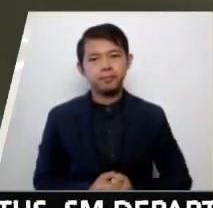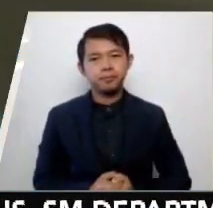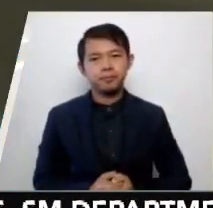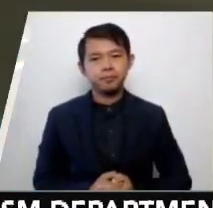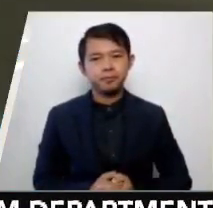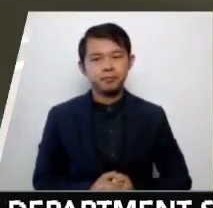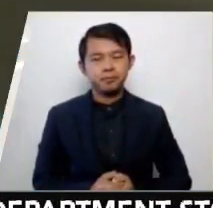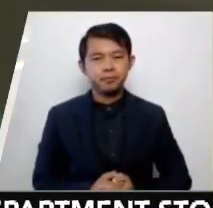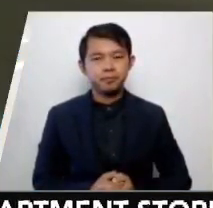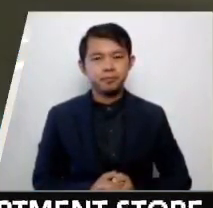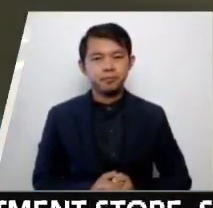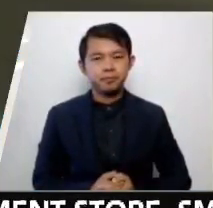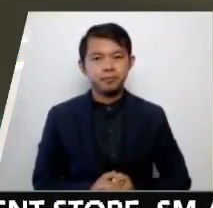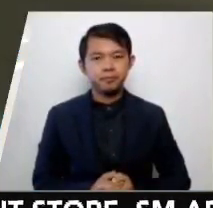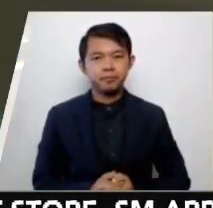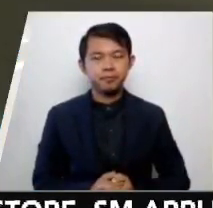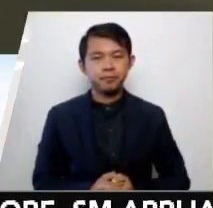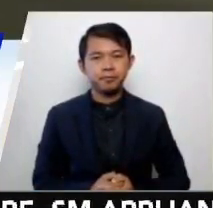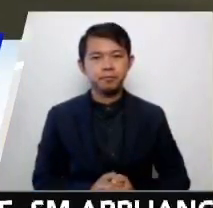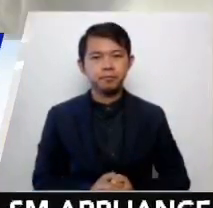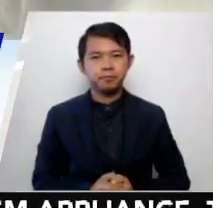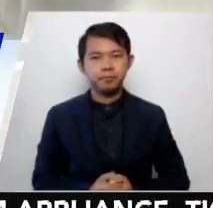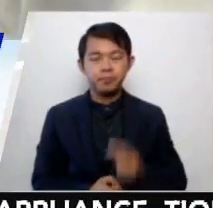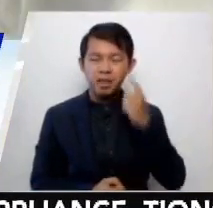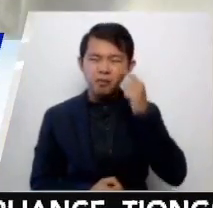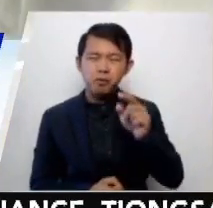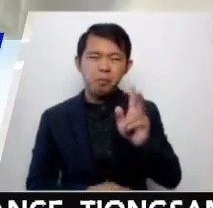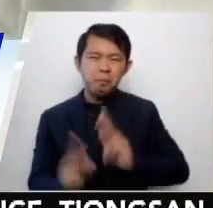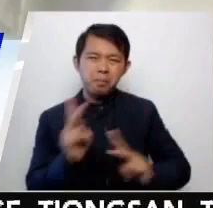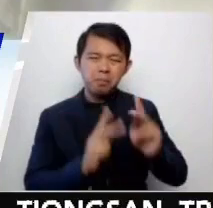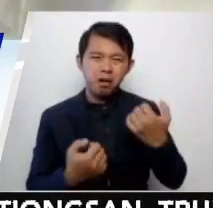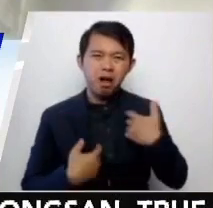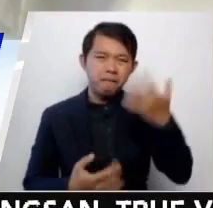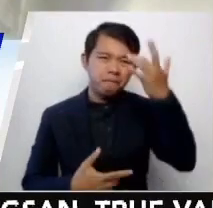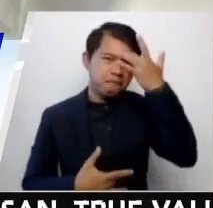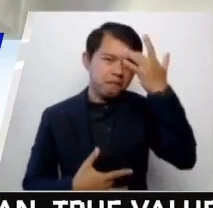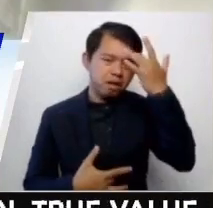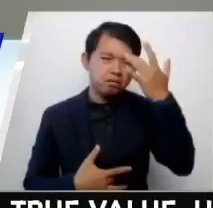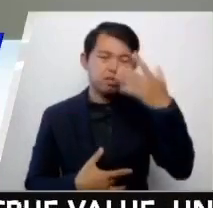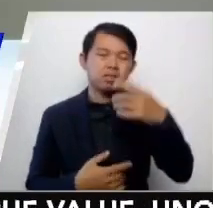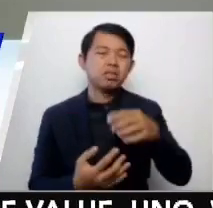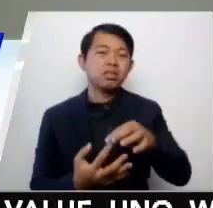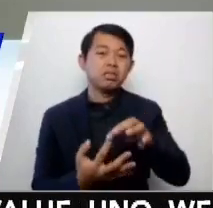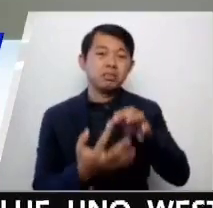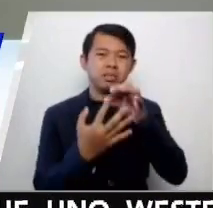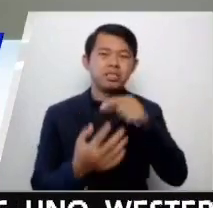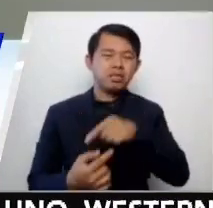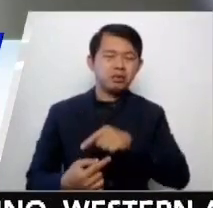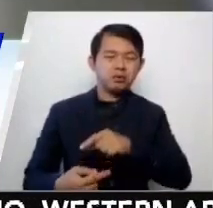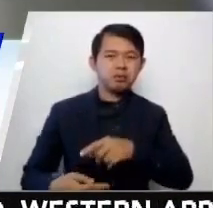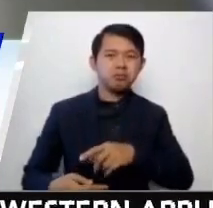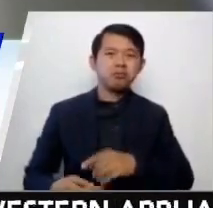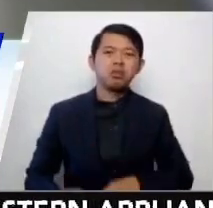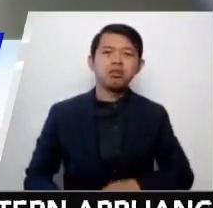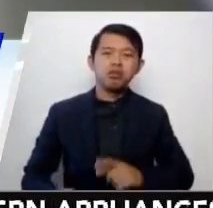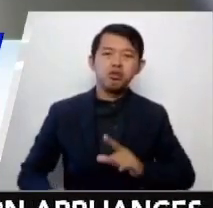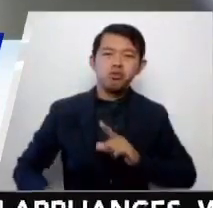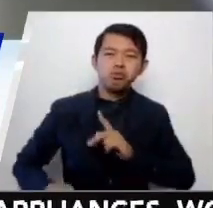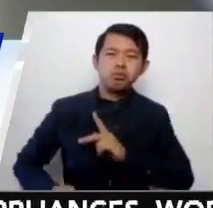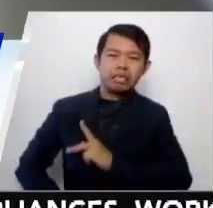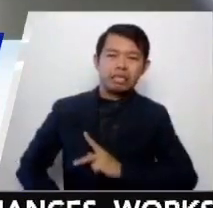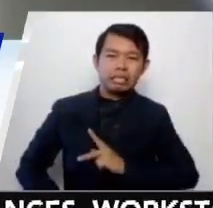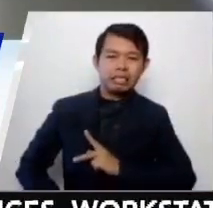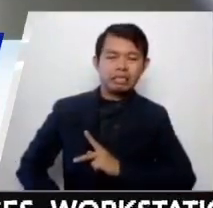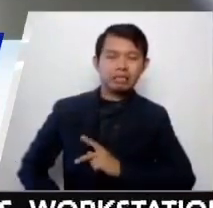Santos sa mga may malalang karamdaman partikular ang may pinsala sa bato baga at atay pag-asa ang